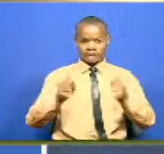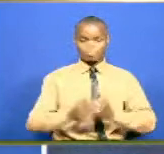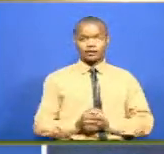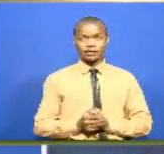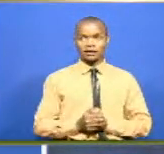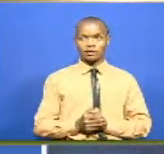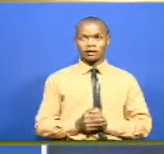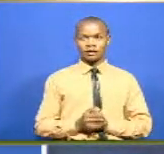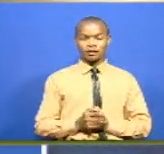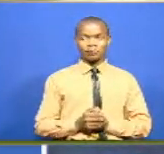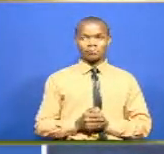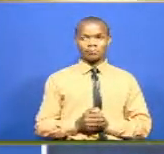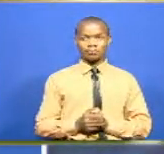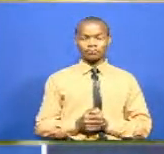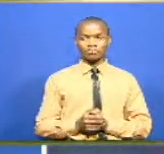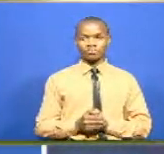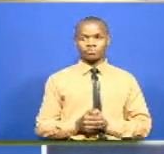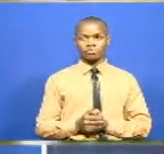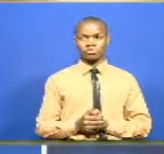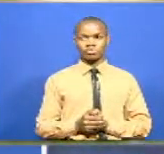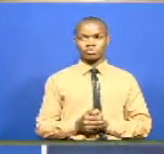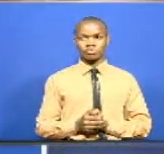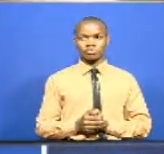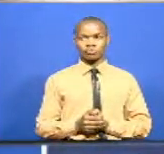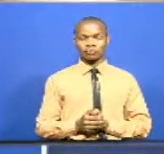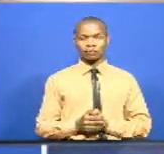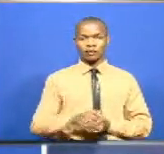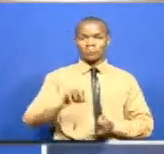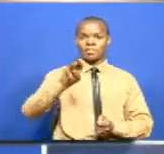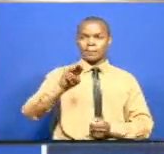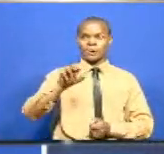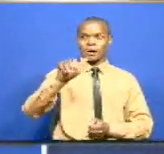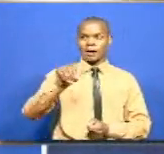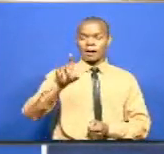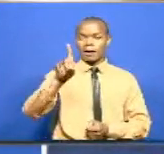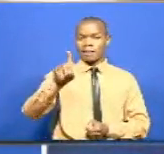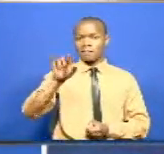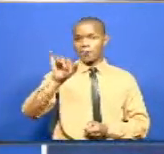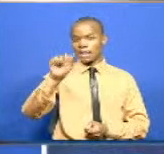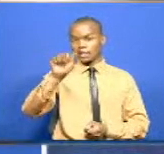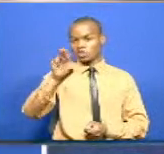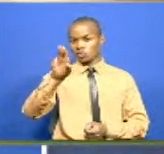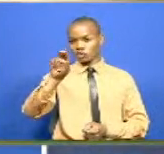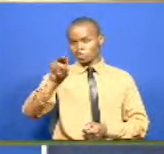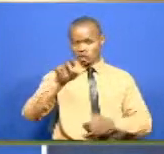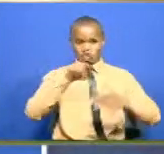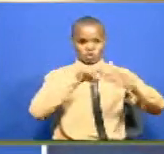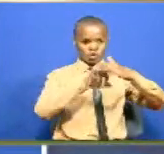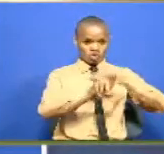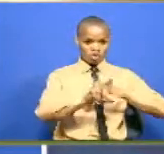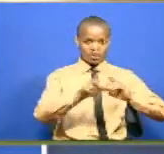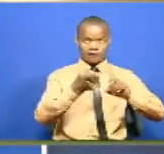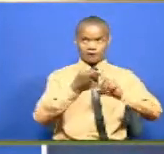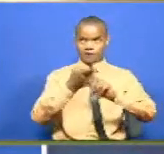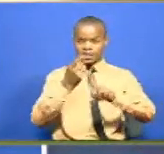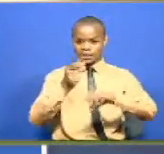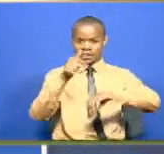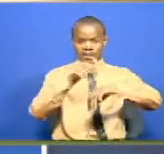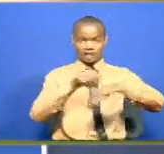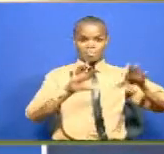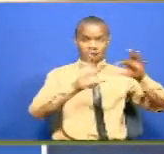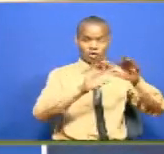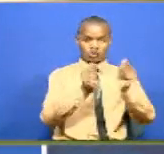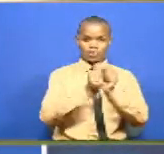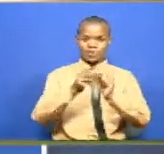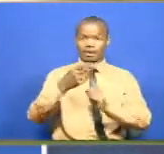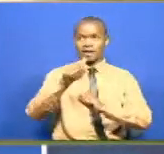man over and it's a great save by Schmeichel. Maddison alifungia Leicester bao la kwanza baada ya kuunganisha cross kutoka kwa Kelechi Iheanacho.